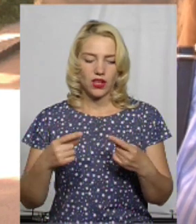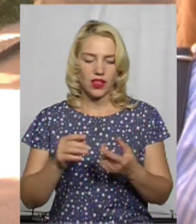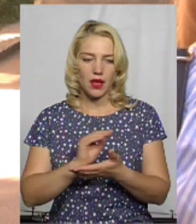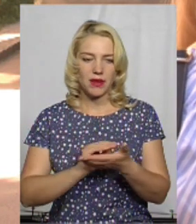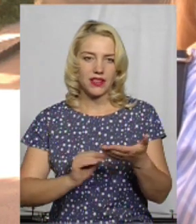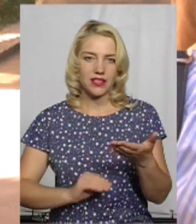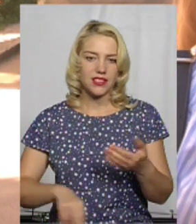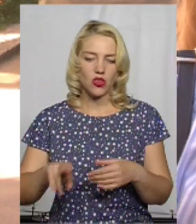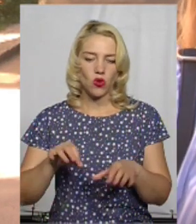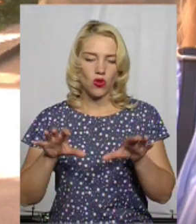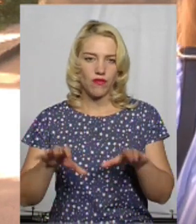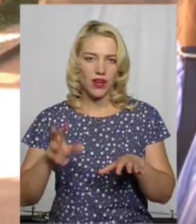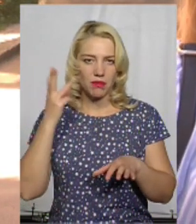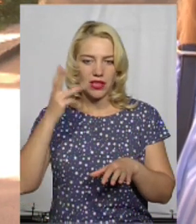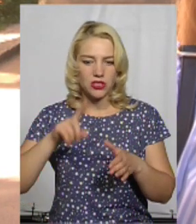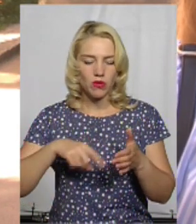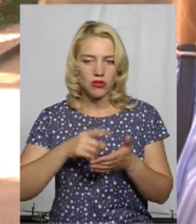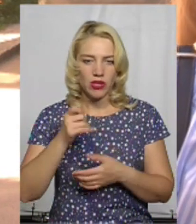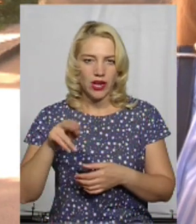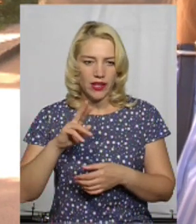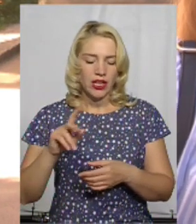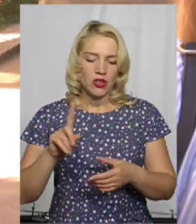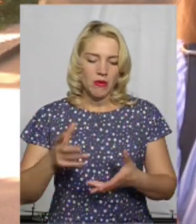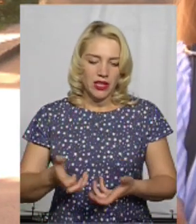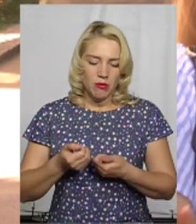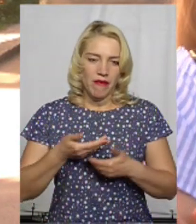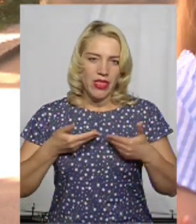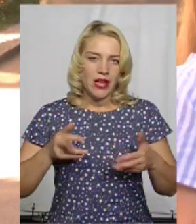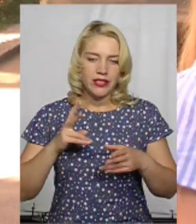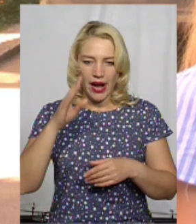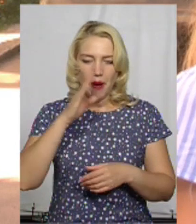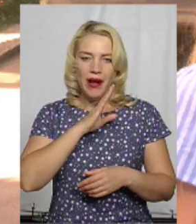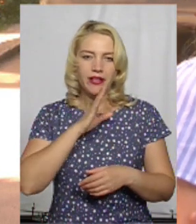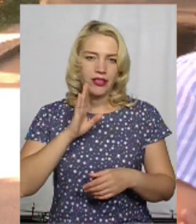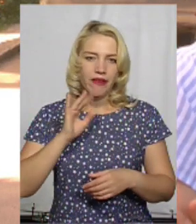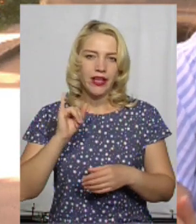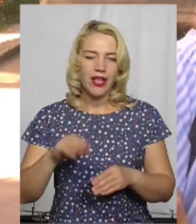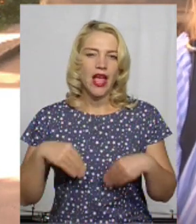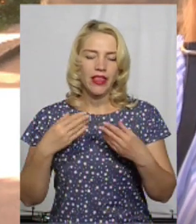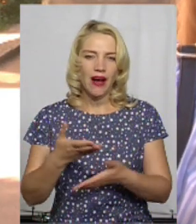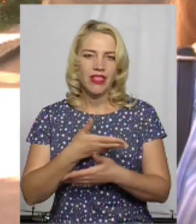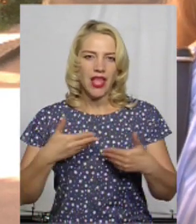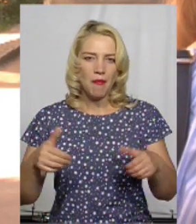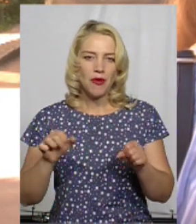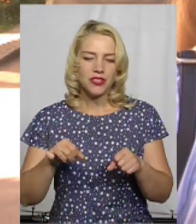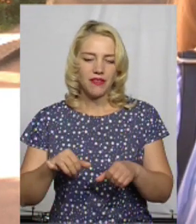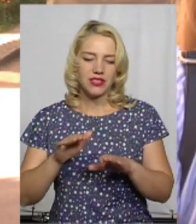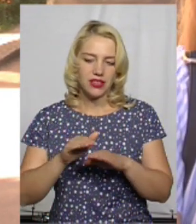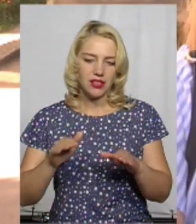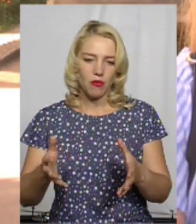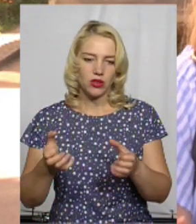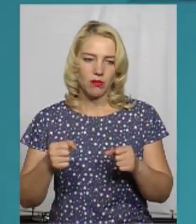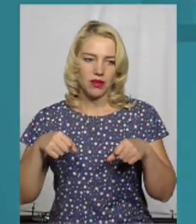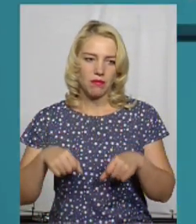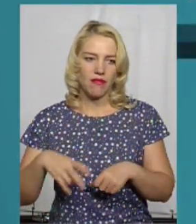міста Хмельницького, щоб він також підтримав нас як батьків та надав нам можливість нашим дітям отримати право